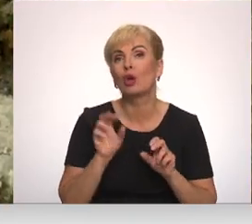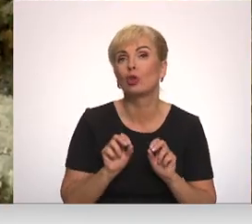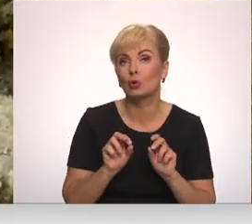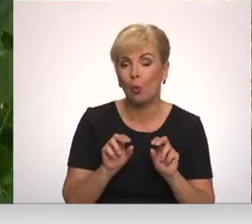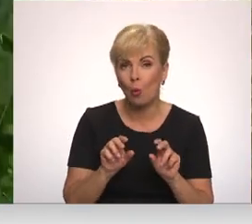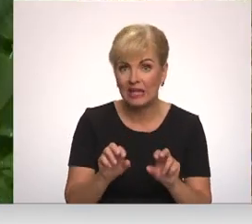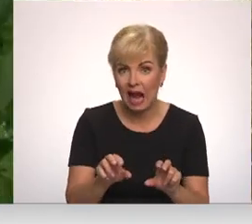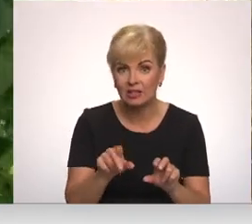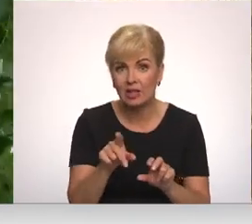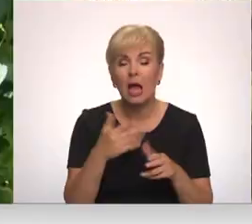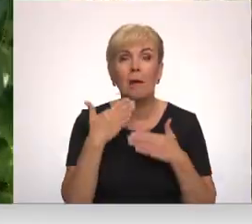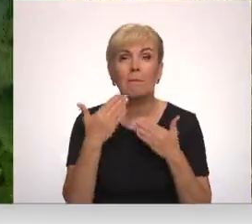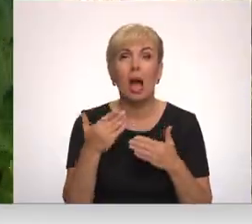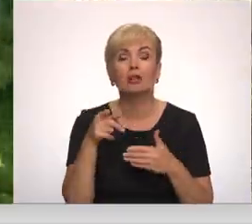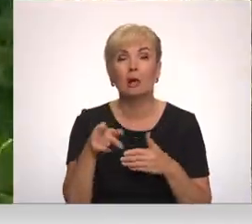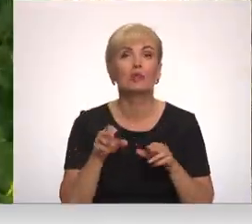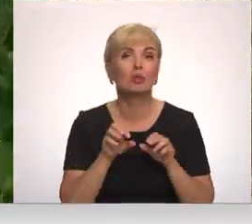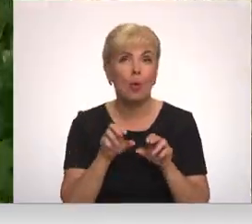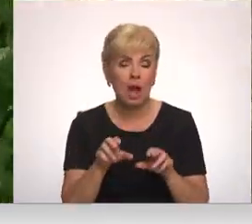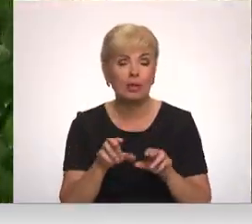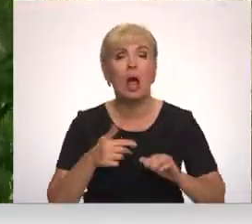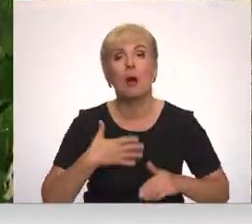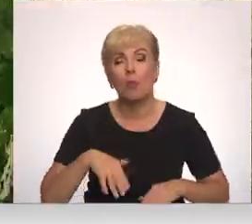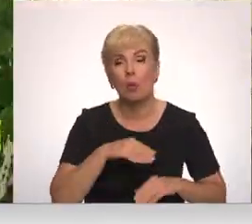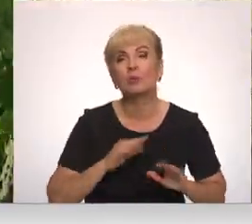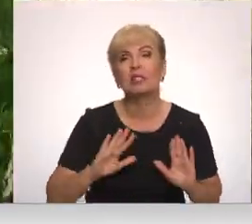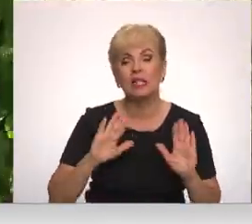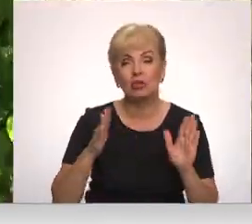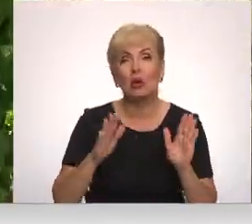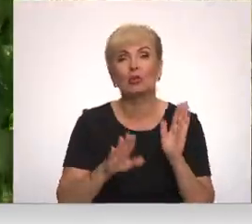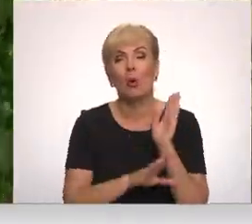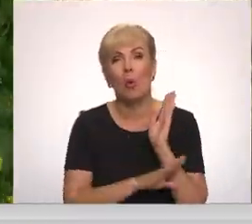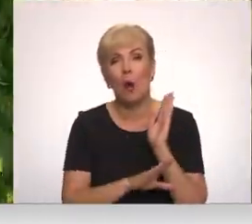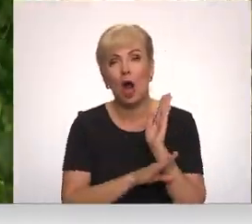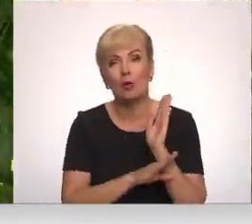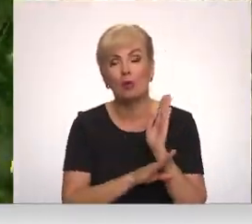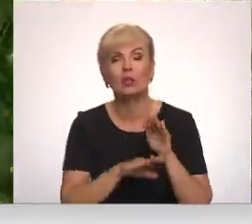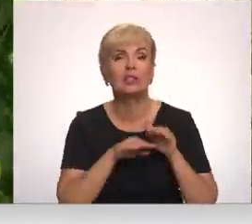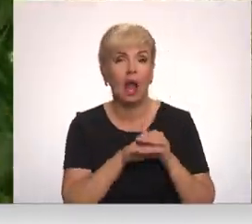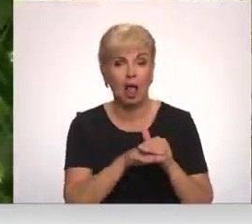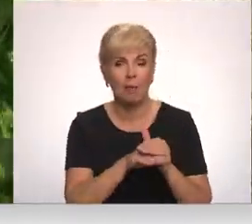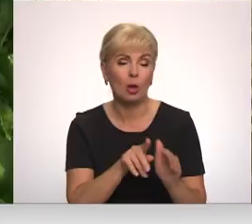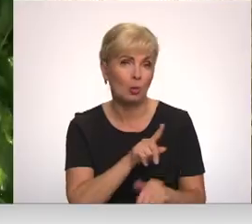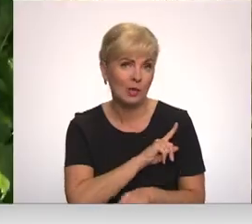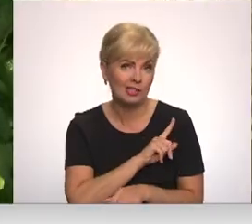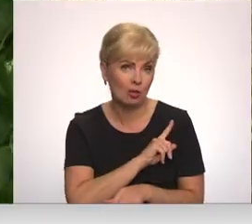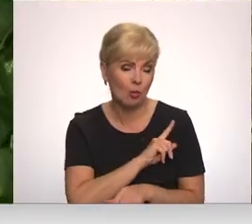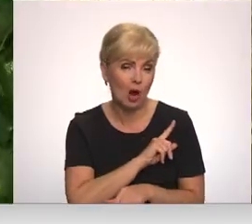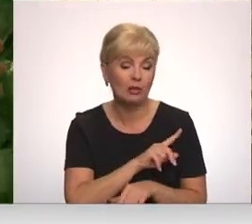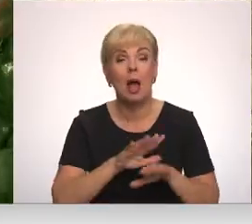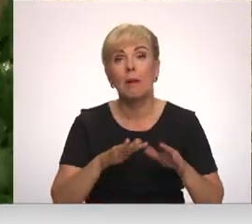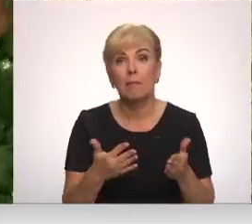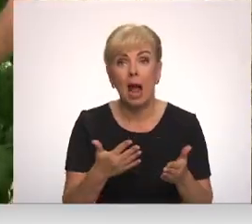ka pateicoties itām skudram mums izdosies vēl kādu kūku nosargot. Jā,